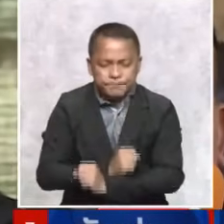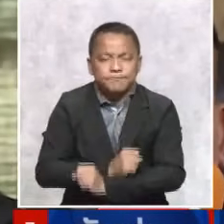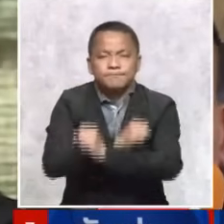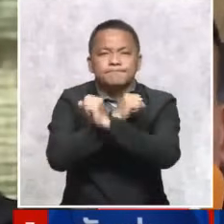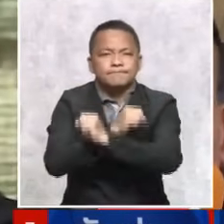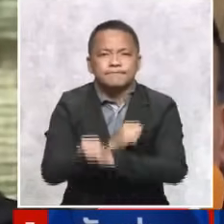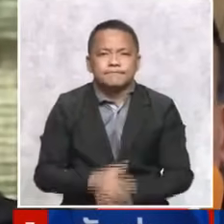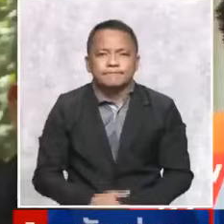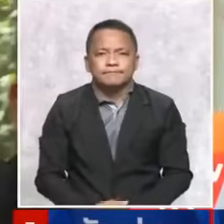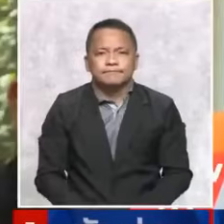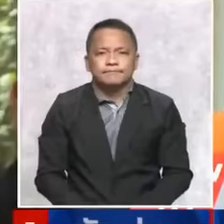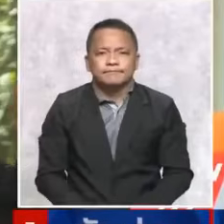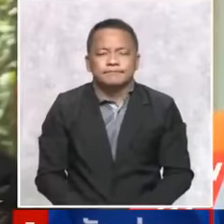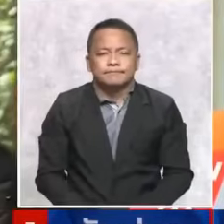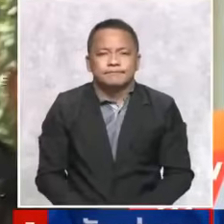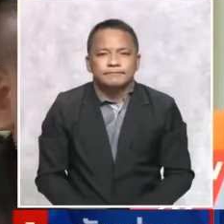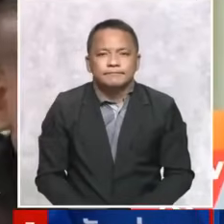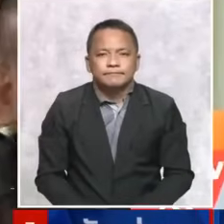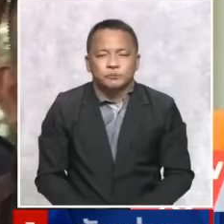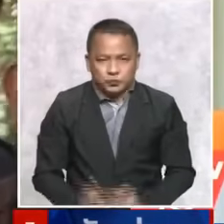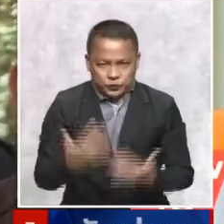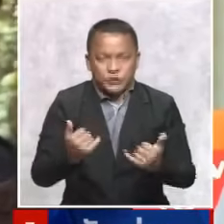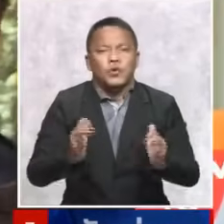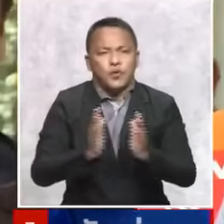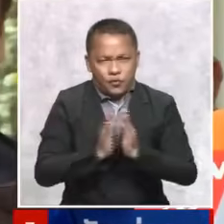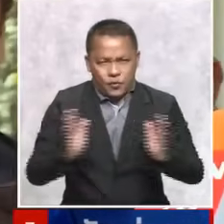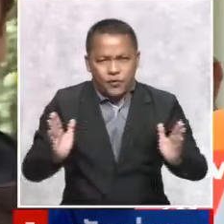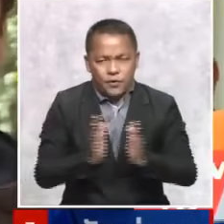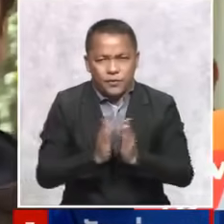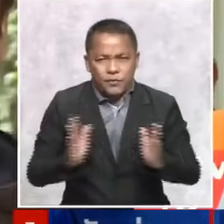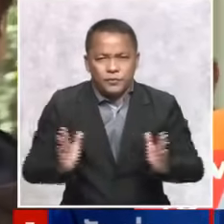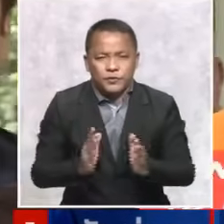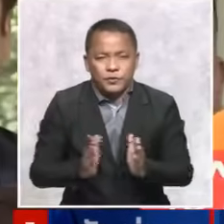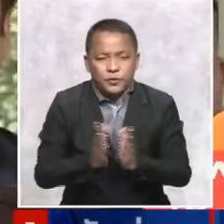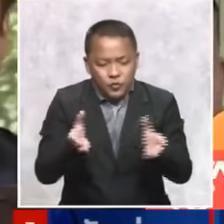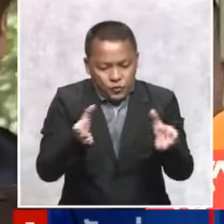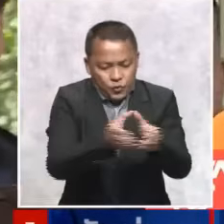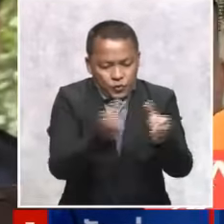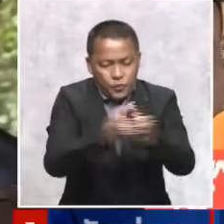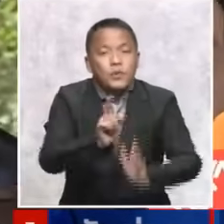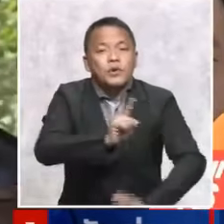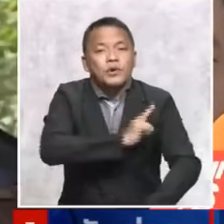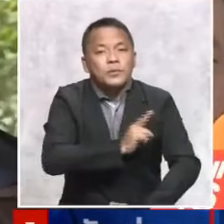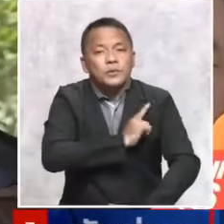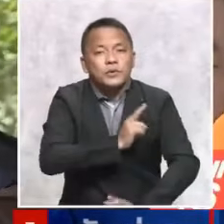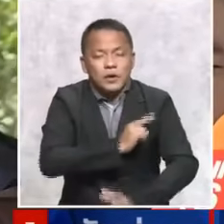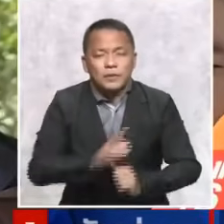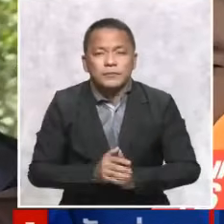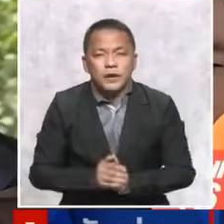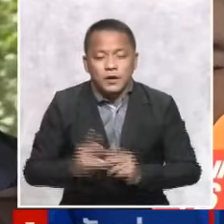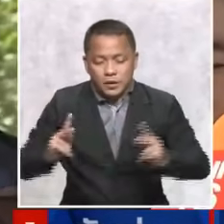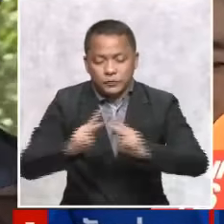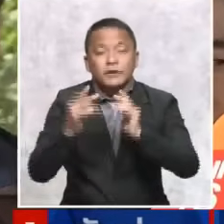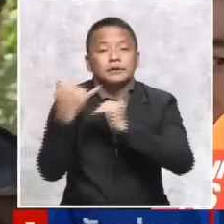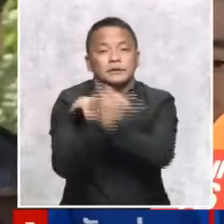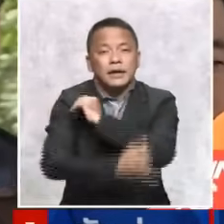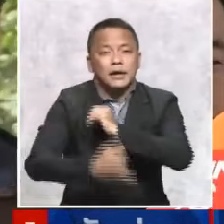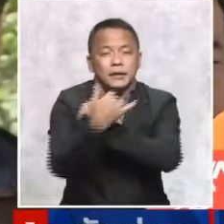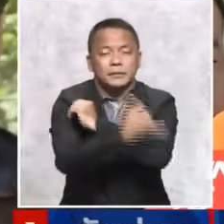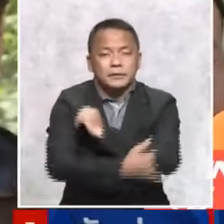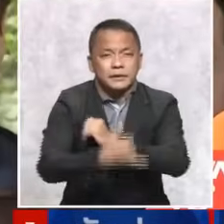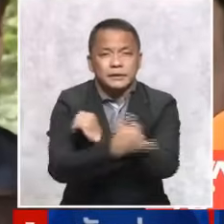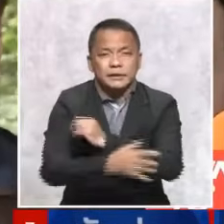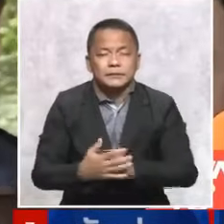ค่ะ วันนี้ก็ต้องขอขอบคุณทุกหน่วยงานที่เกี่ยวข้องนะครับไม่ว่าจะเป็นกระทรวงต่างประเทศหรือว่าท